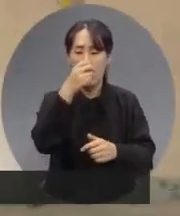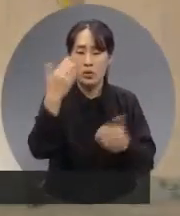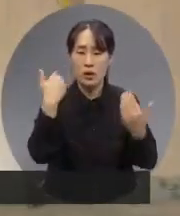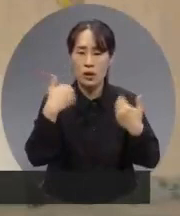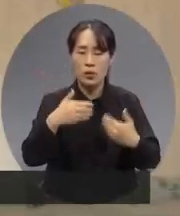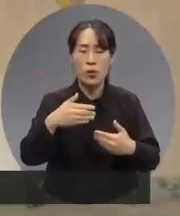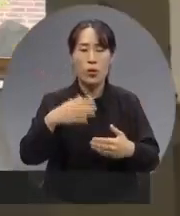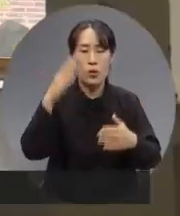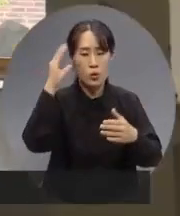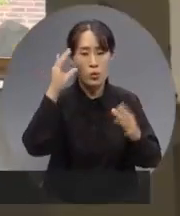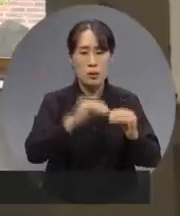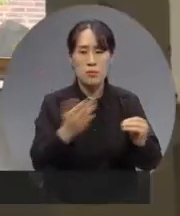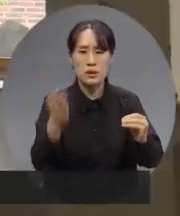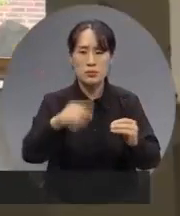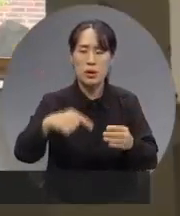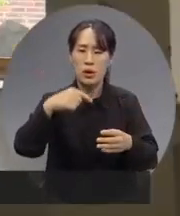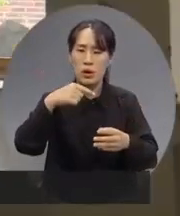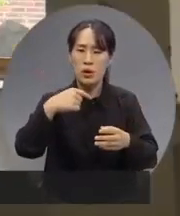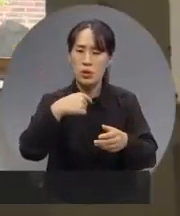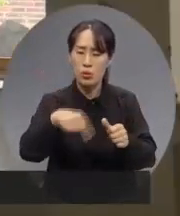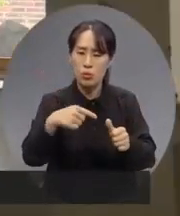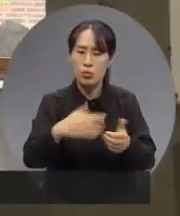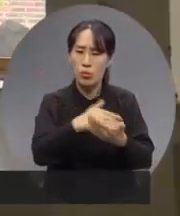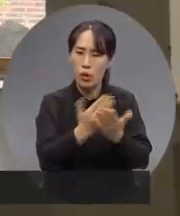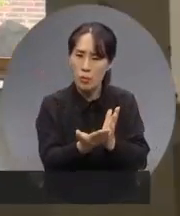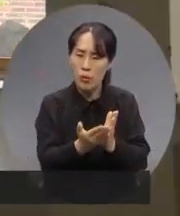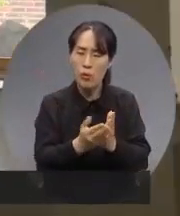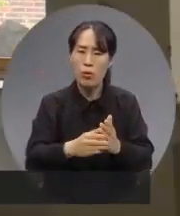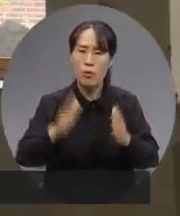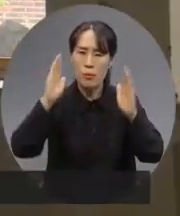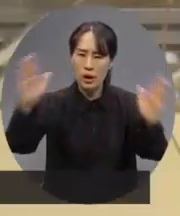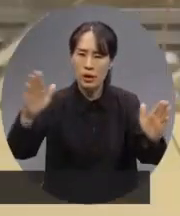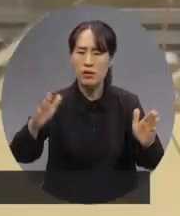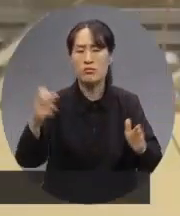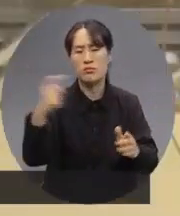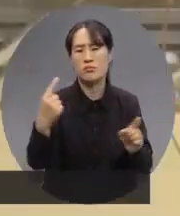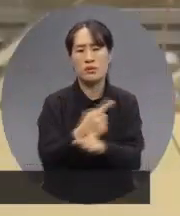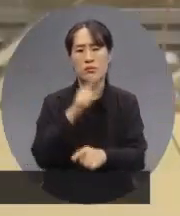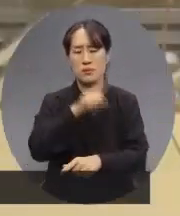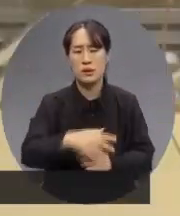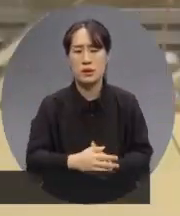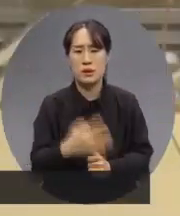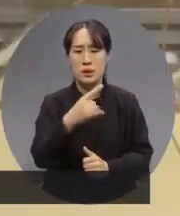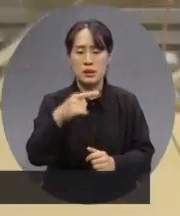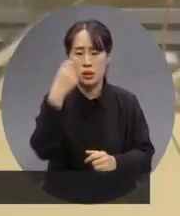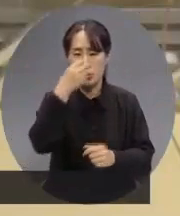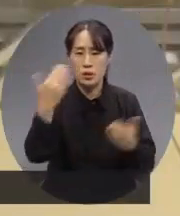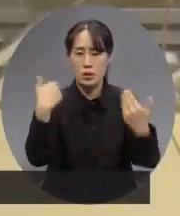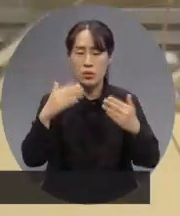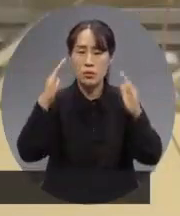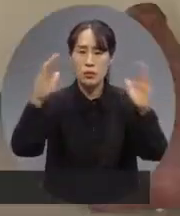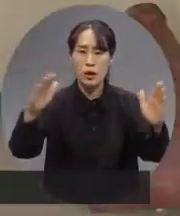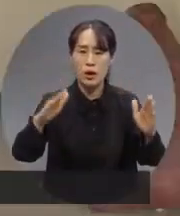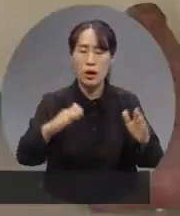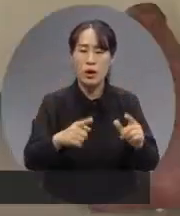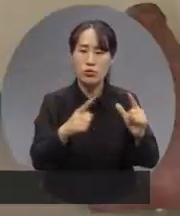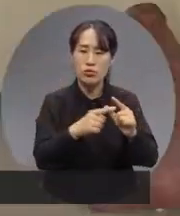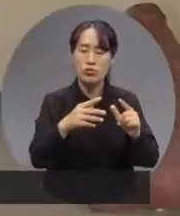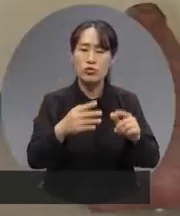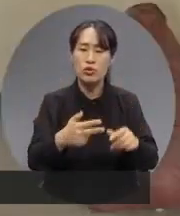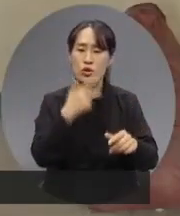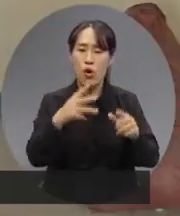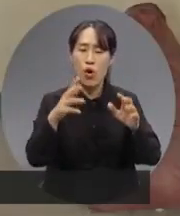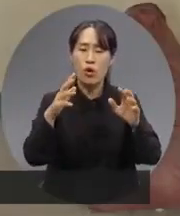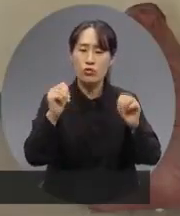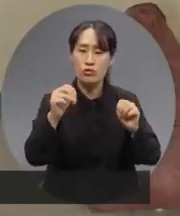설립은 동의하되 교육 과정과 운영 방향을 문제 삼고 나선 겁니다. 애초 단재고 운영 방향은 국영수 등 필수 과목